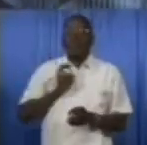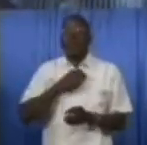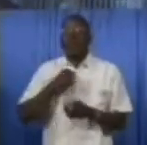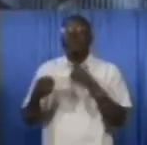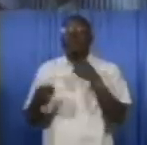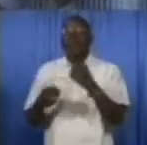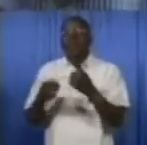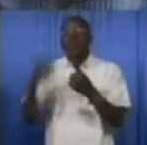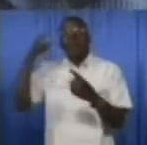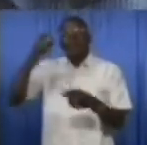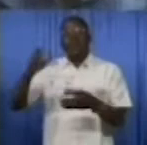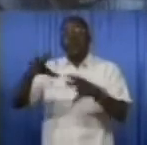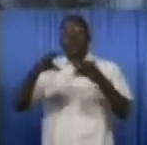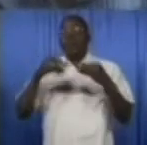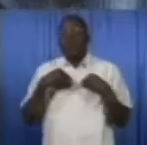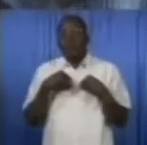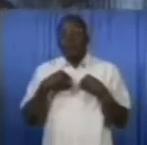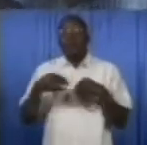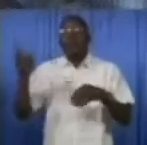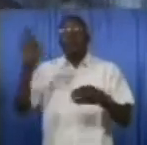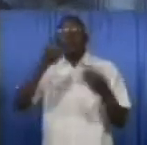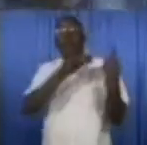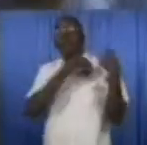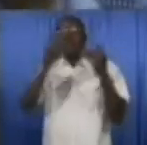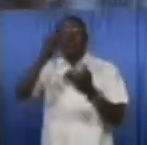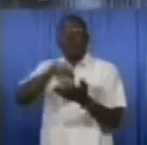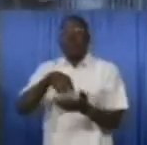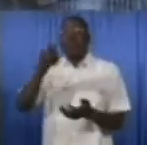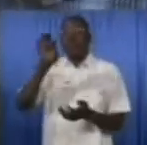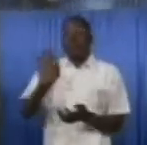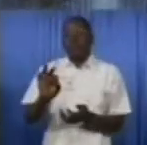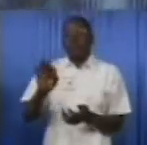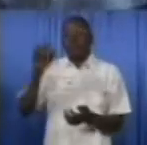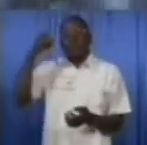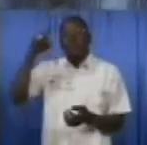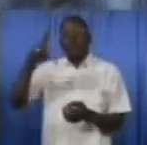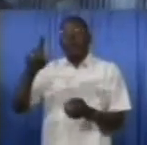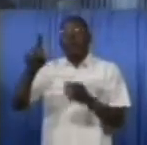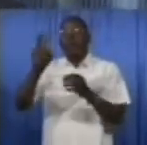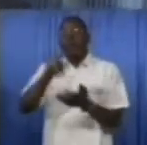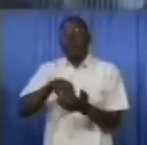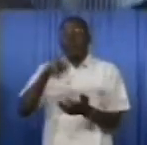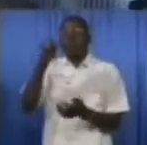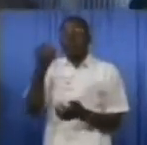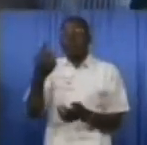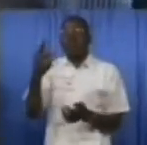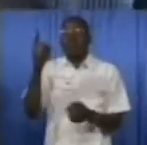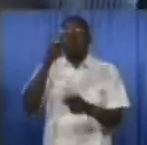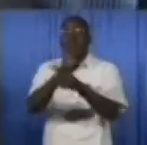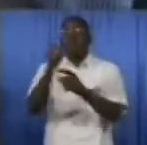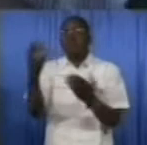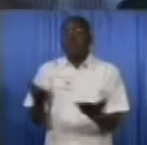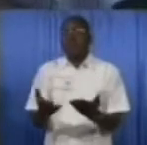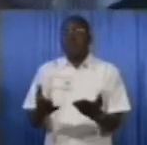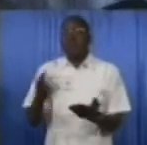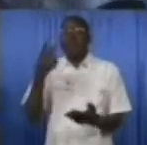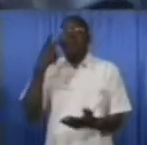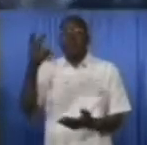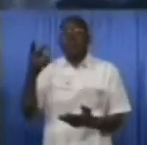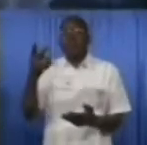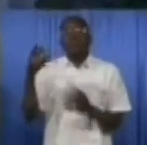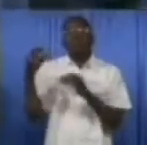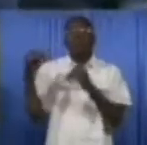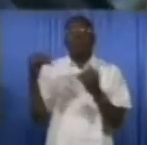depuis qu'elle a été acceptée, posée depuis 2009 et acceptée dans son principe en 2011, jusque-là nous avons constaté que le gouvernement ne joue pas